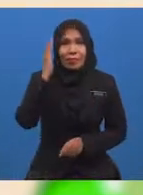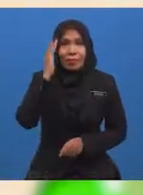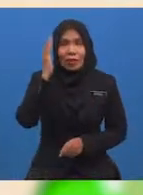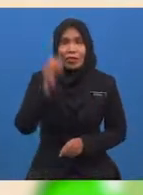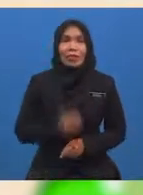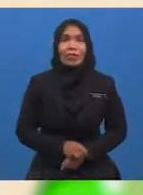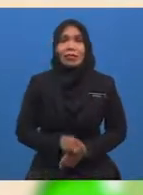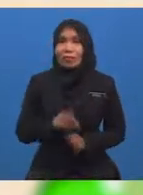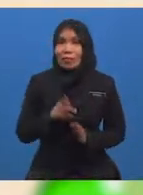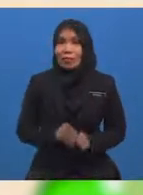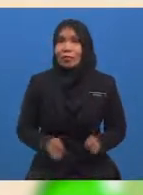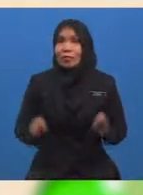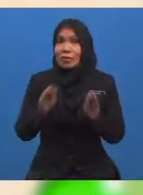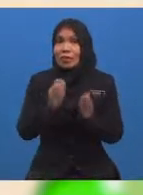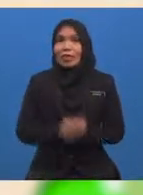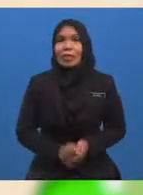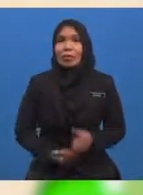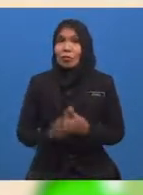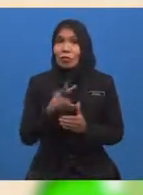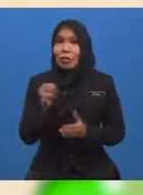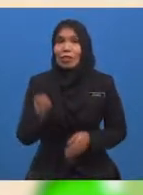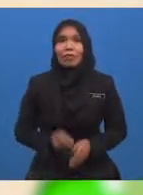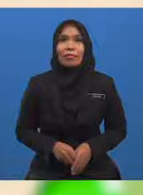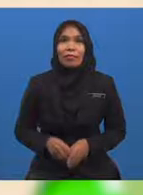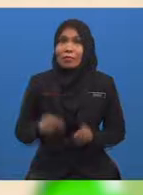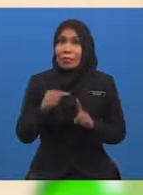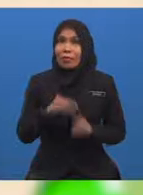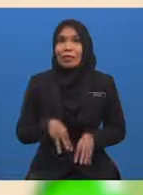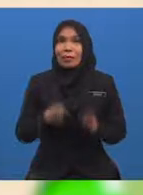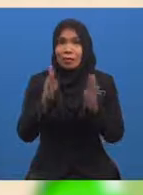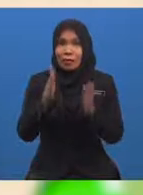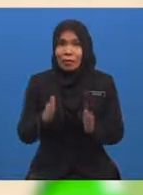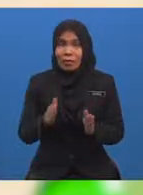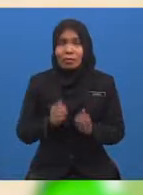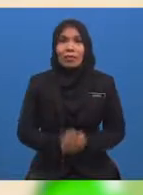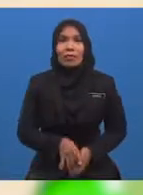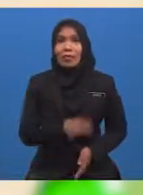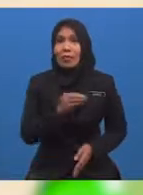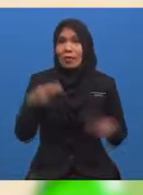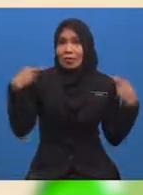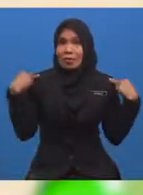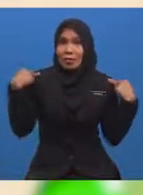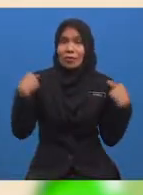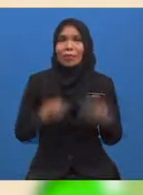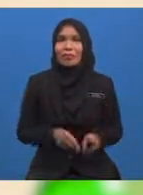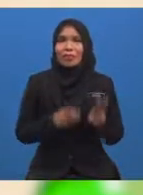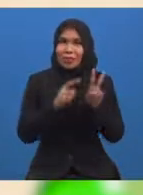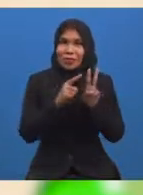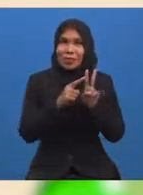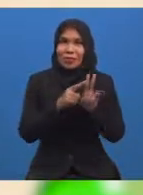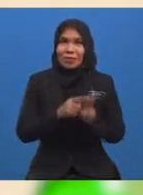kepentingan tumbuhan kepada manusia dan haiwan. Kedua,